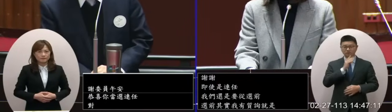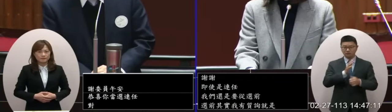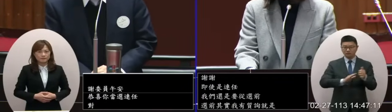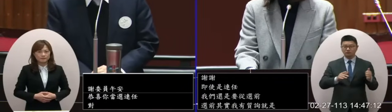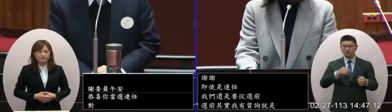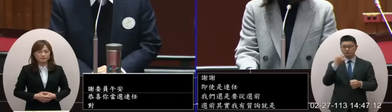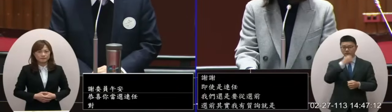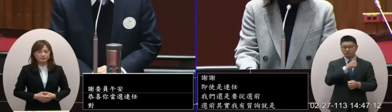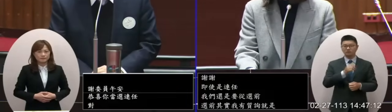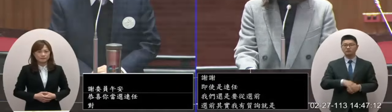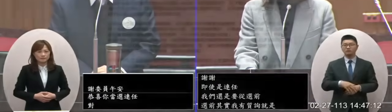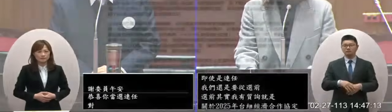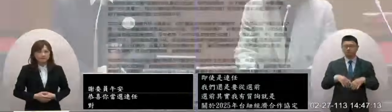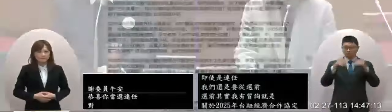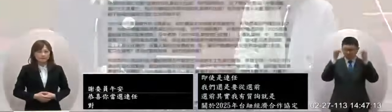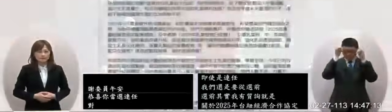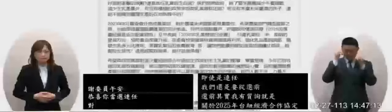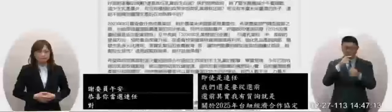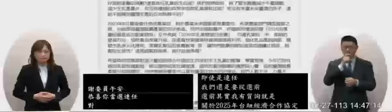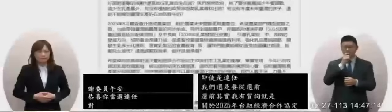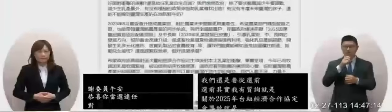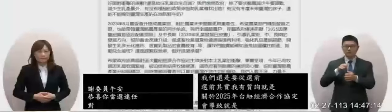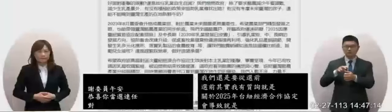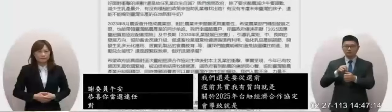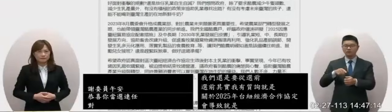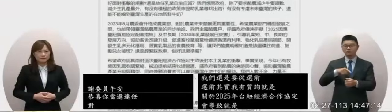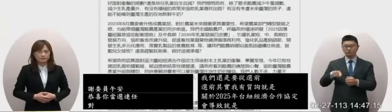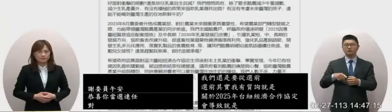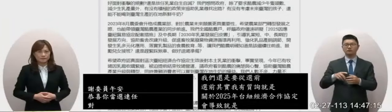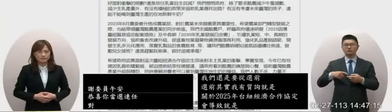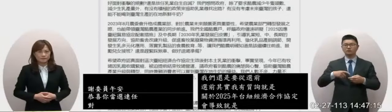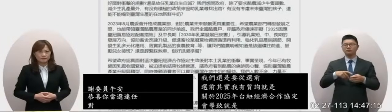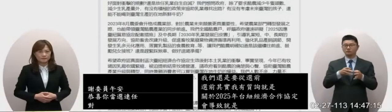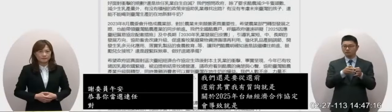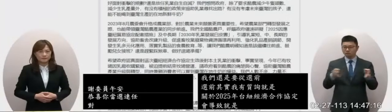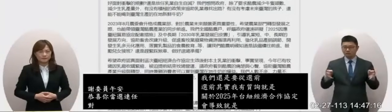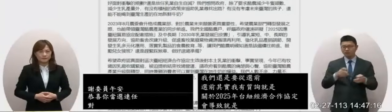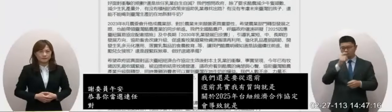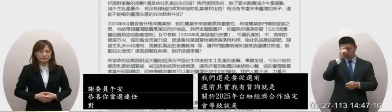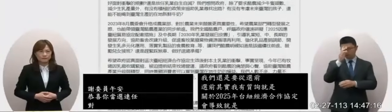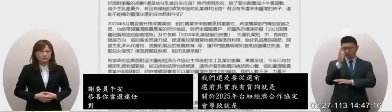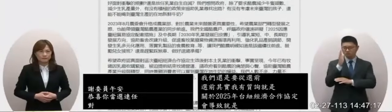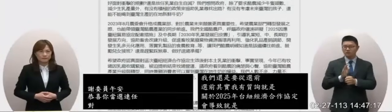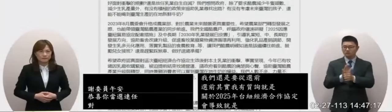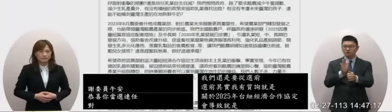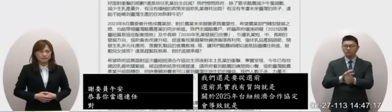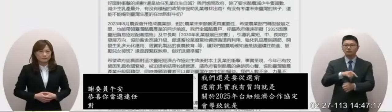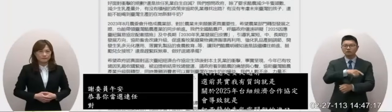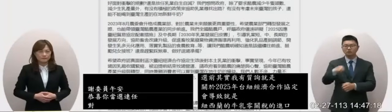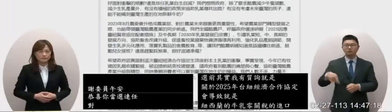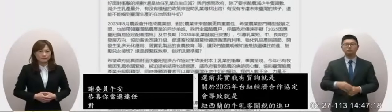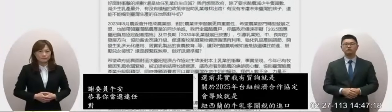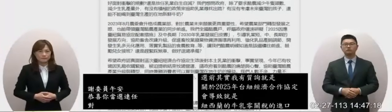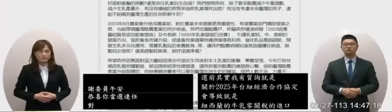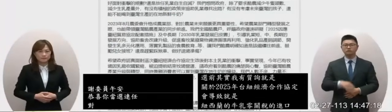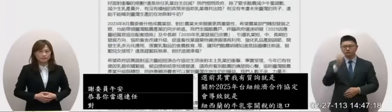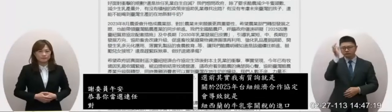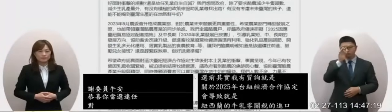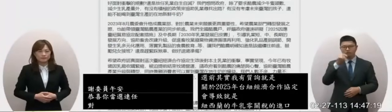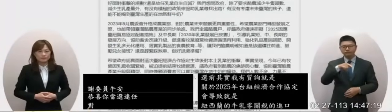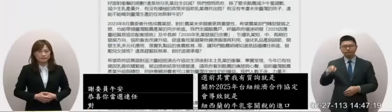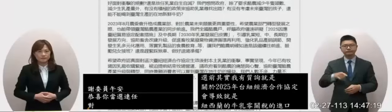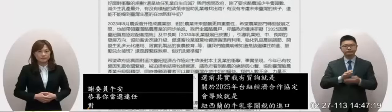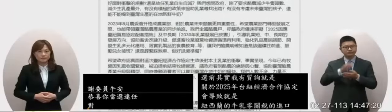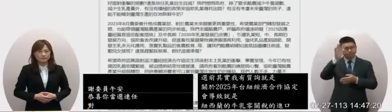他们的联署书哦，他们希望政府可以协助他们，把他们找到产业未来